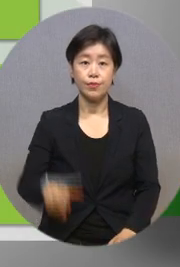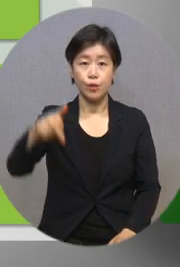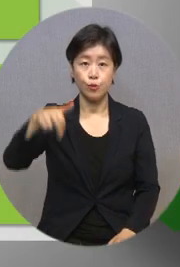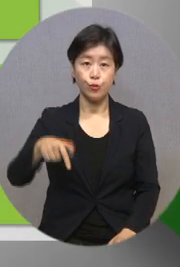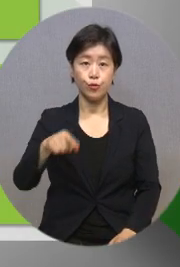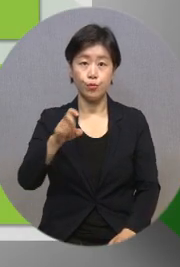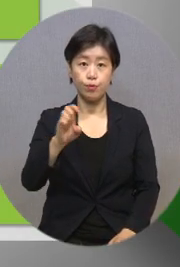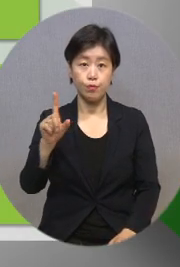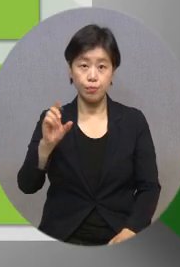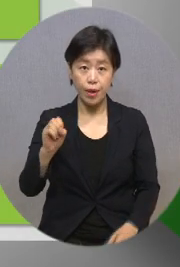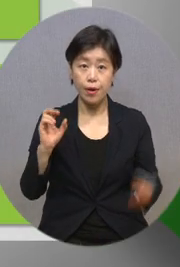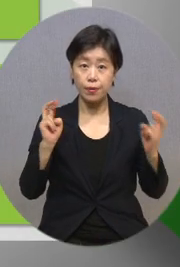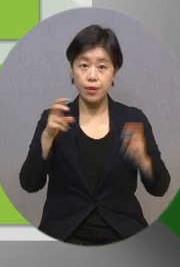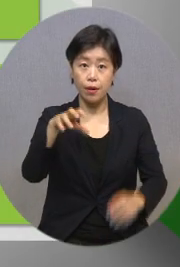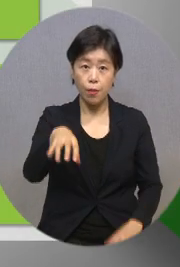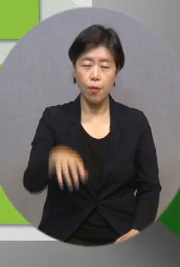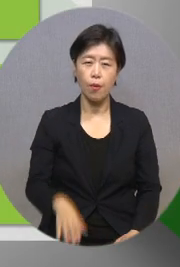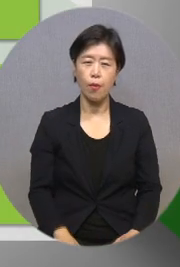쿠팡 주식회사에서